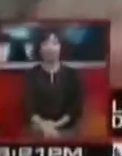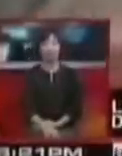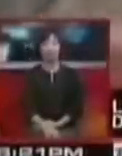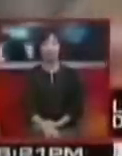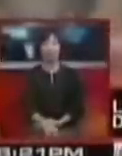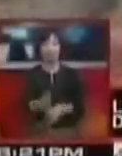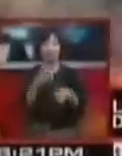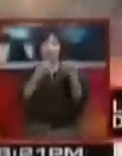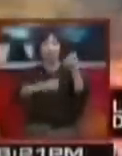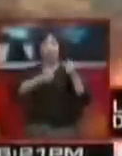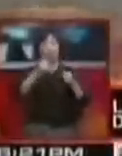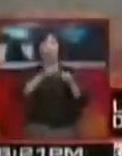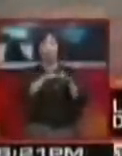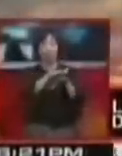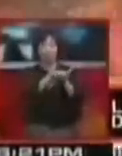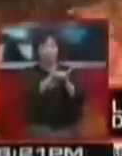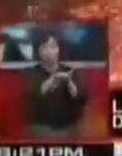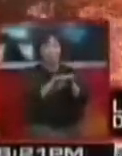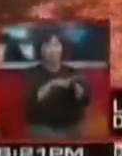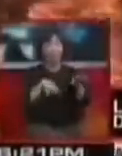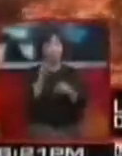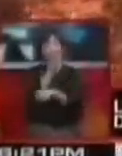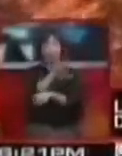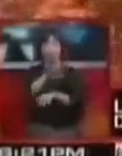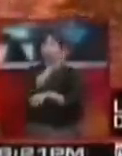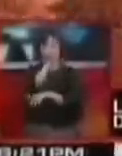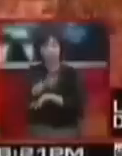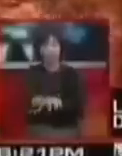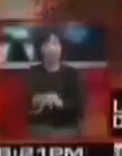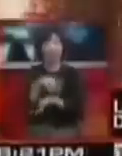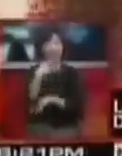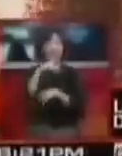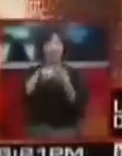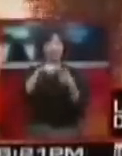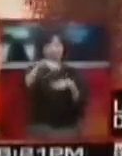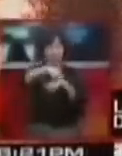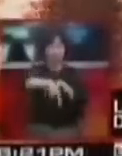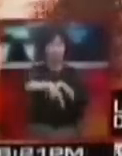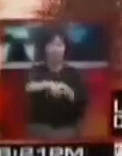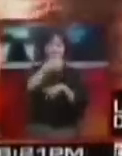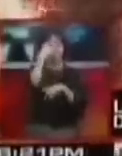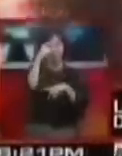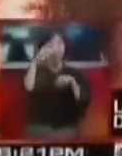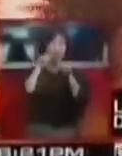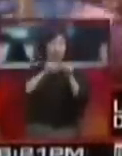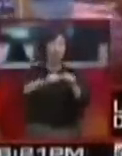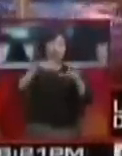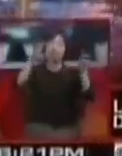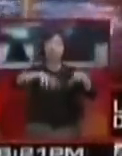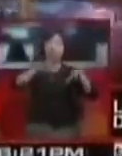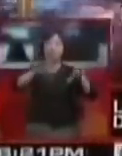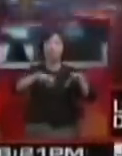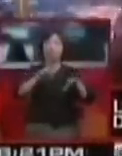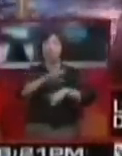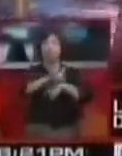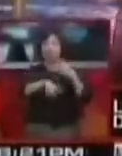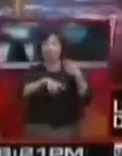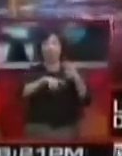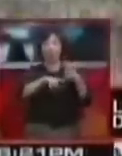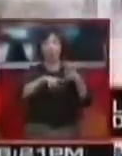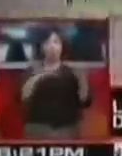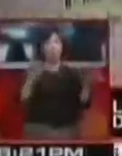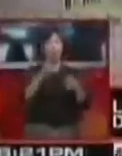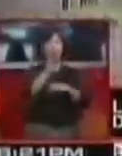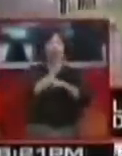Dahan-dahan ang usad ng mga sasakyan sa Lagusnilan sa Maynila. Pasado hating gabi kanina, dahil kasi sa walang tigil na ulan, umabot hanggang tuhod